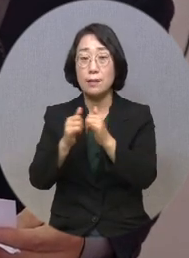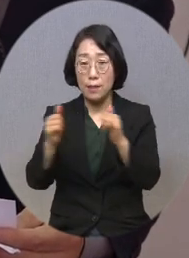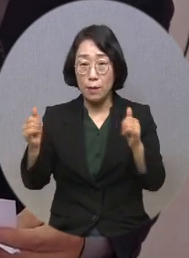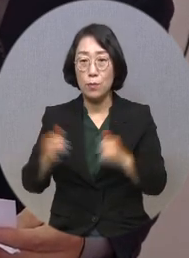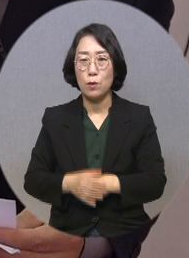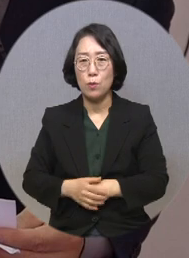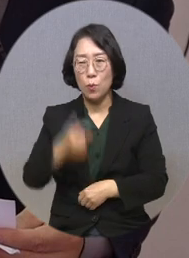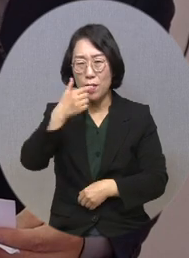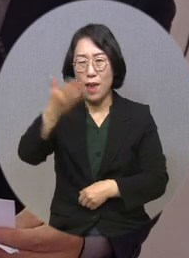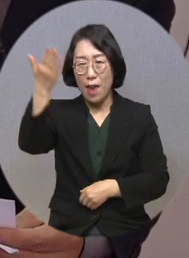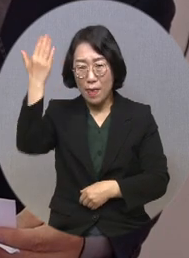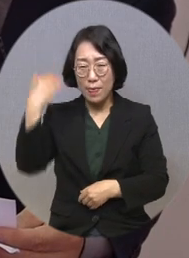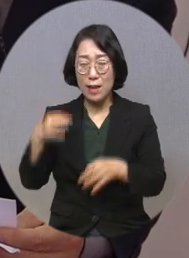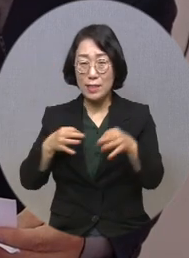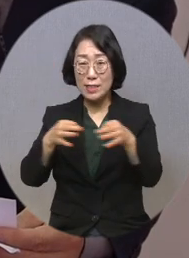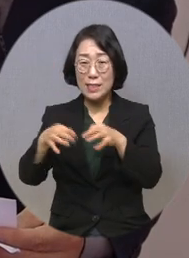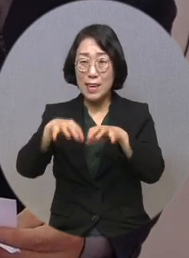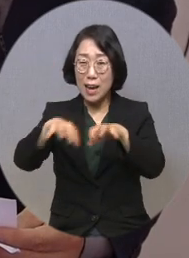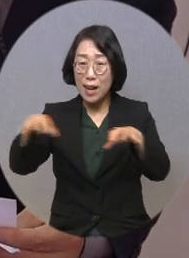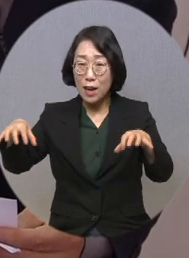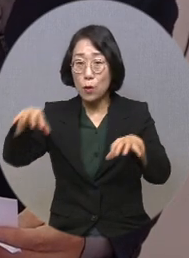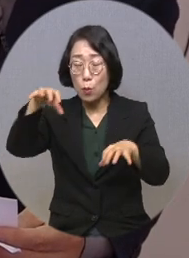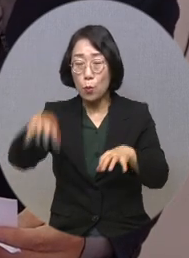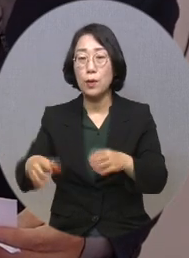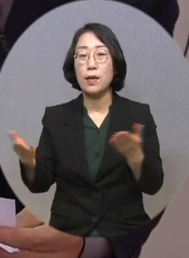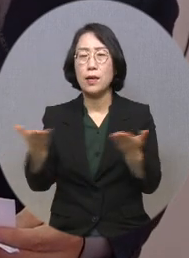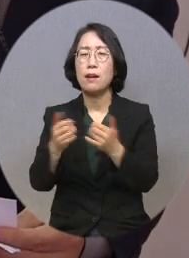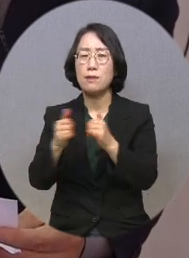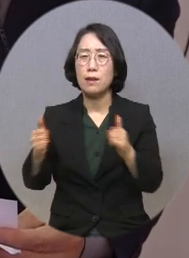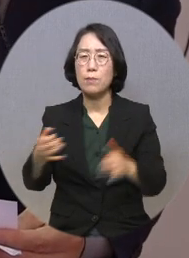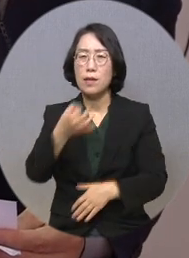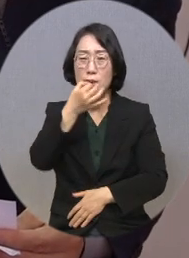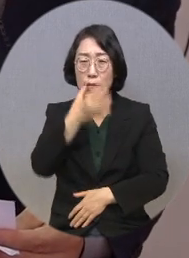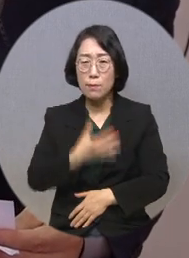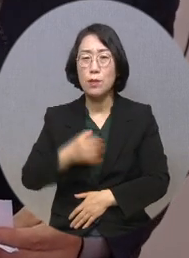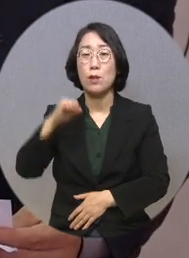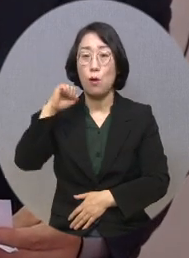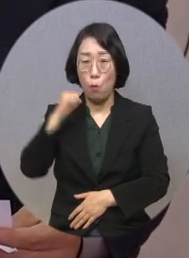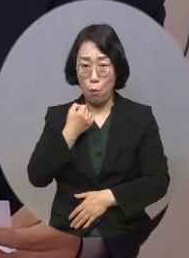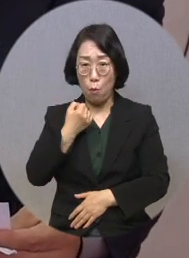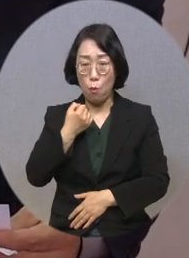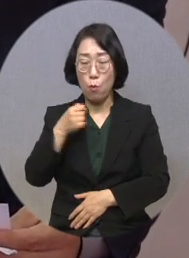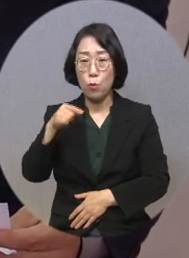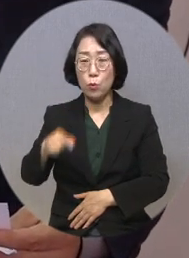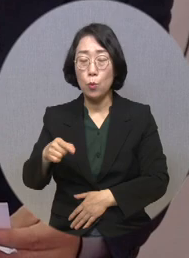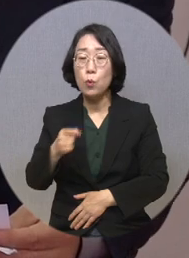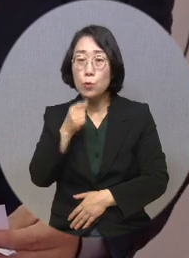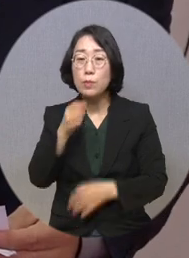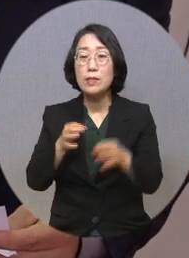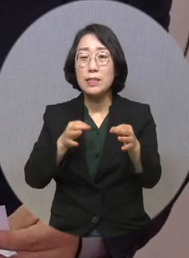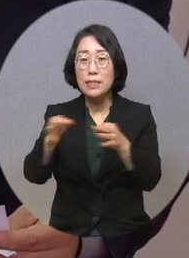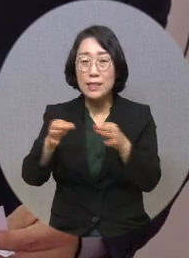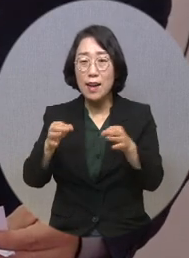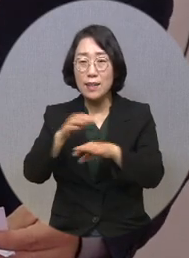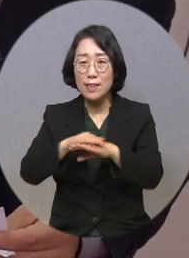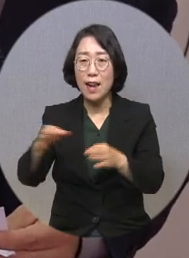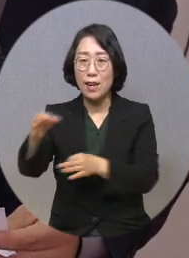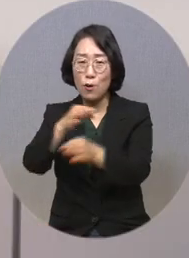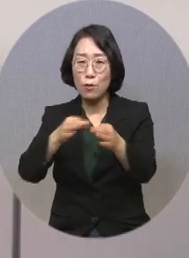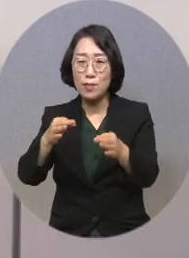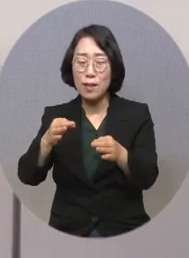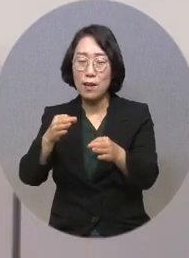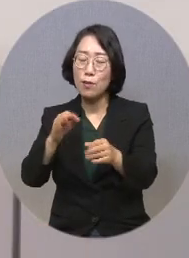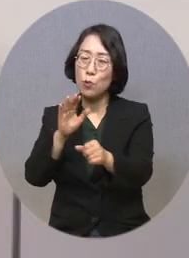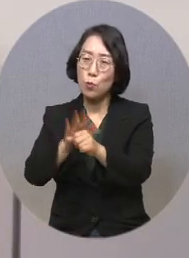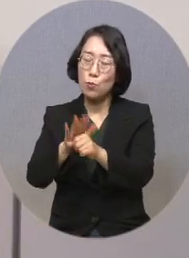그 관계자들이나 이런 사람들이 먼저 힘들고 또 이 전통시장에 활성화 방안이 있다면 어떤 것들이 있을까요?